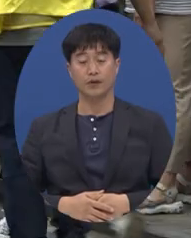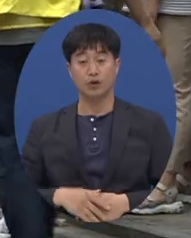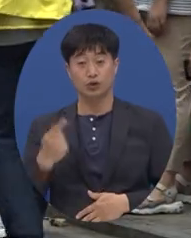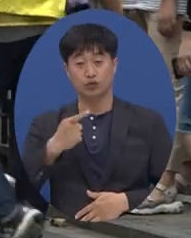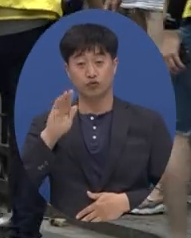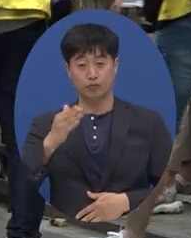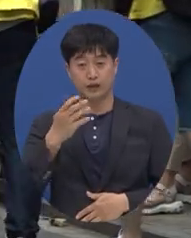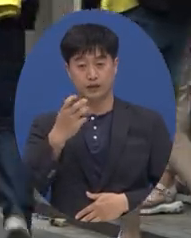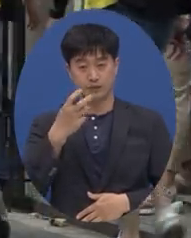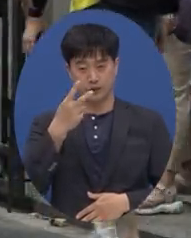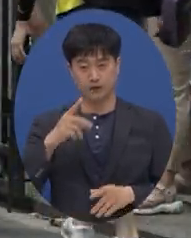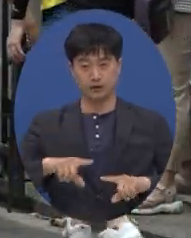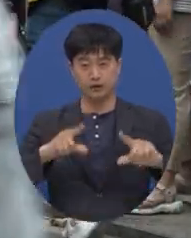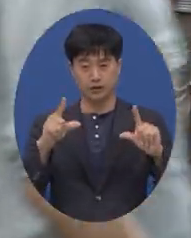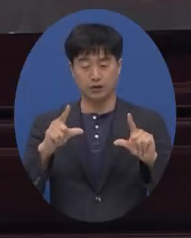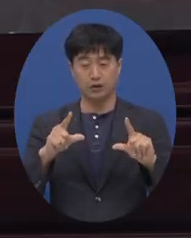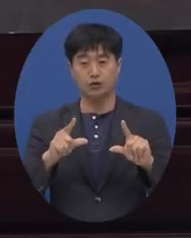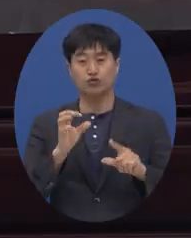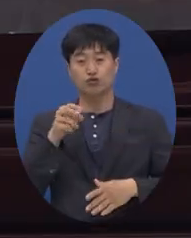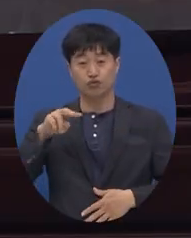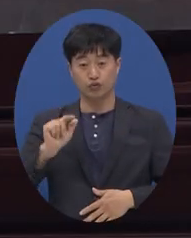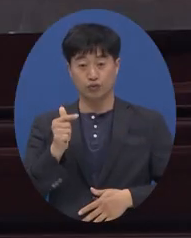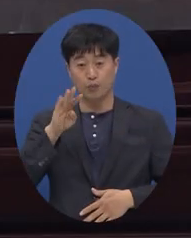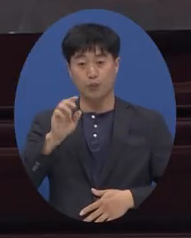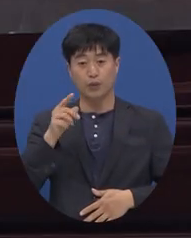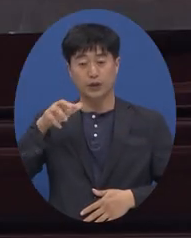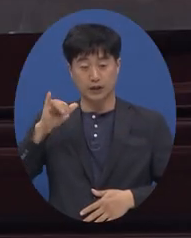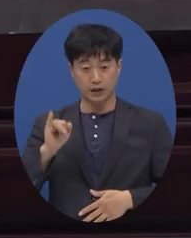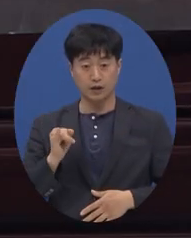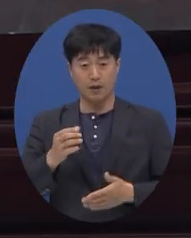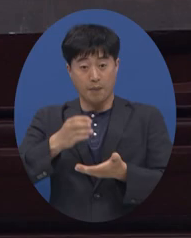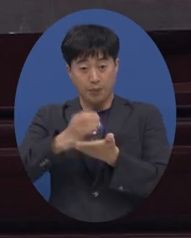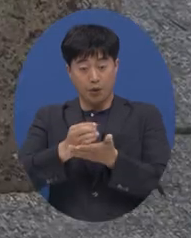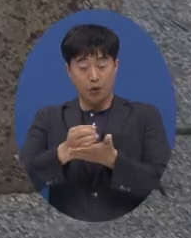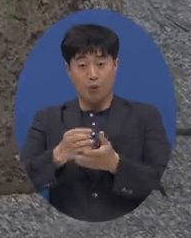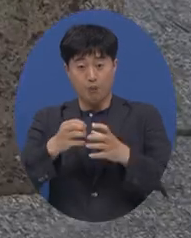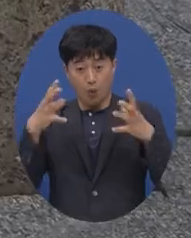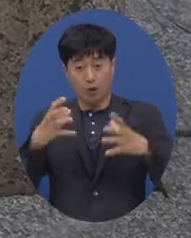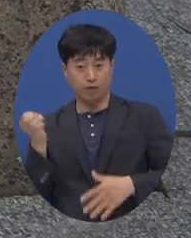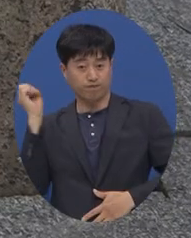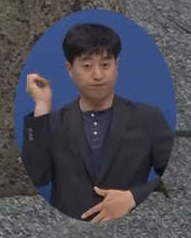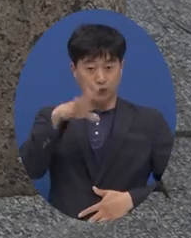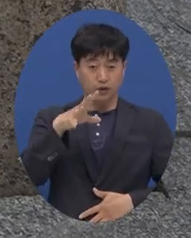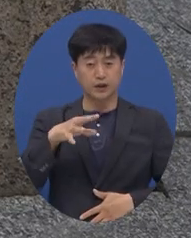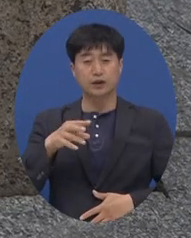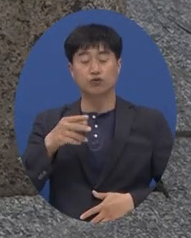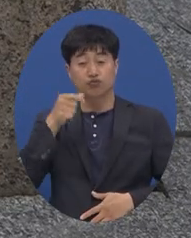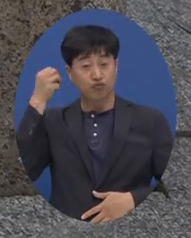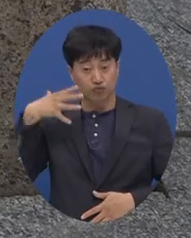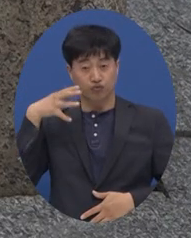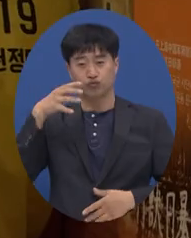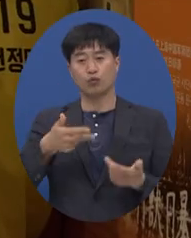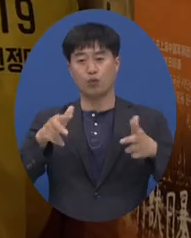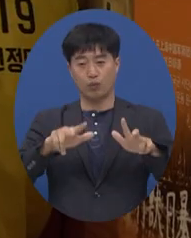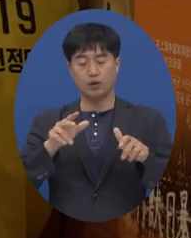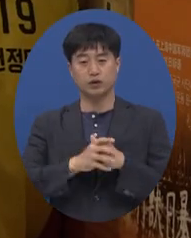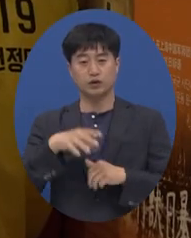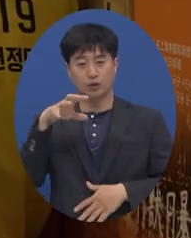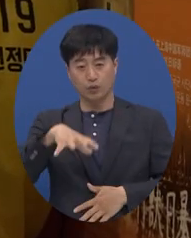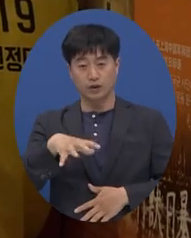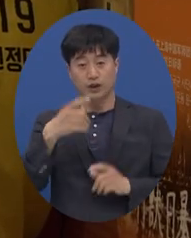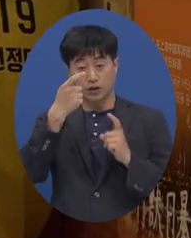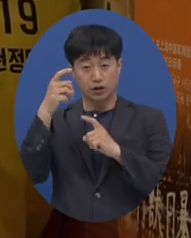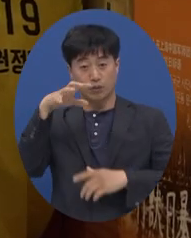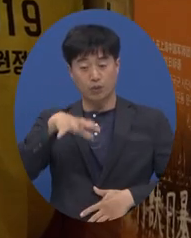1932년 매헌 윤봉길 의사가 물병 폭 타일 추적했던 중국 상해 홍커우 공원 입니다 이곳에 있는